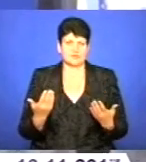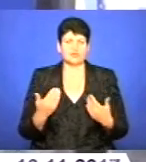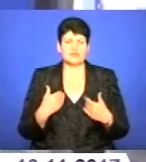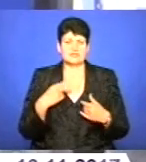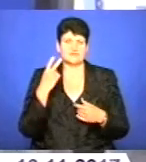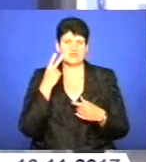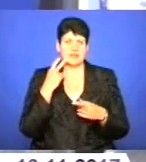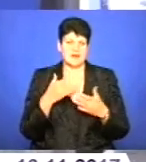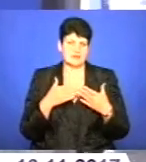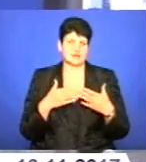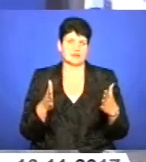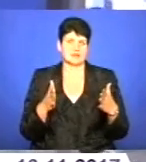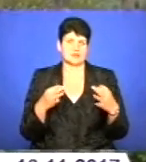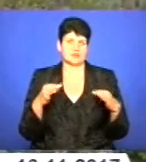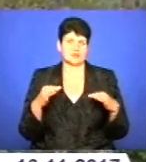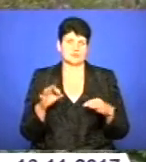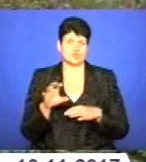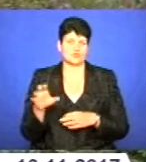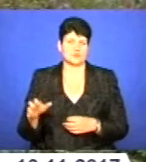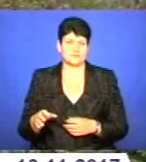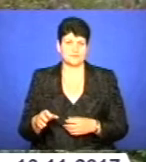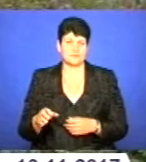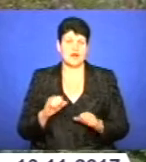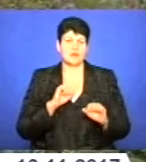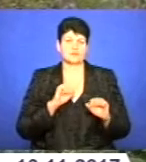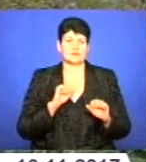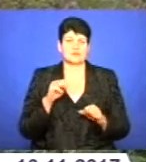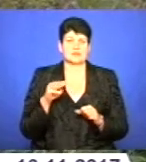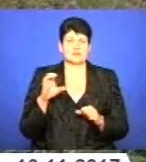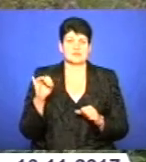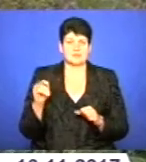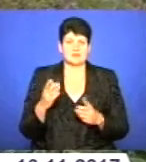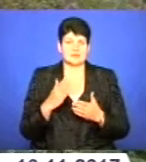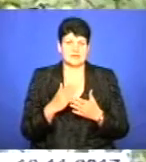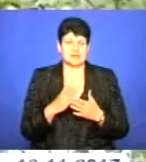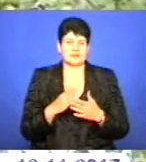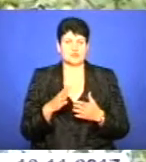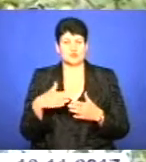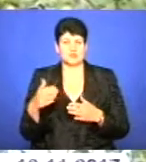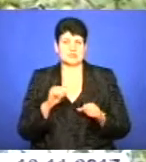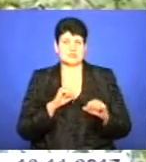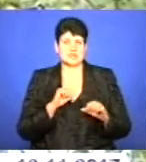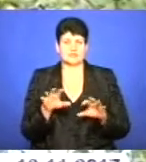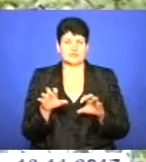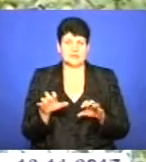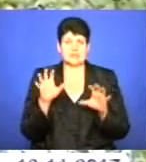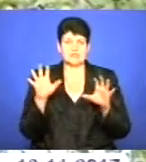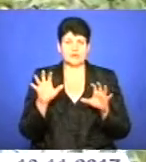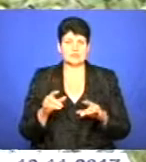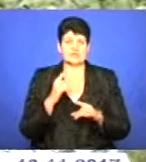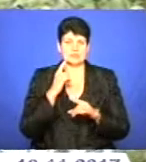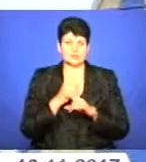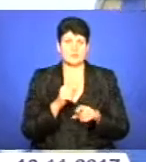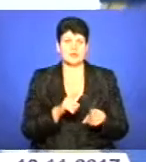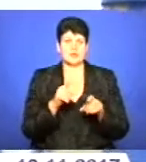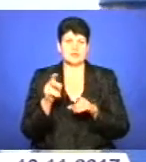завжди відкритий доступ до тваринам. Адвокат Тетяна Семо стоїть на стороні захисту тварин. Каже, що закон, який забороняє